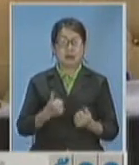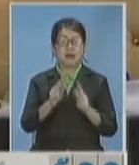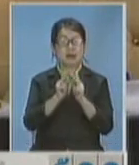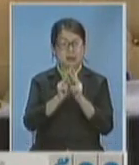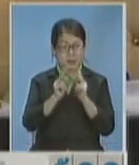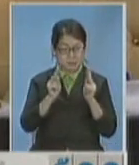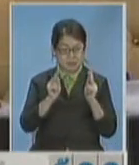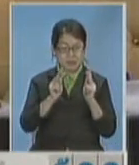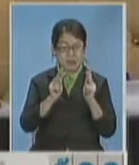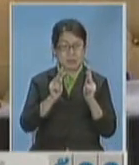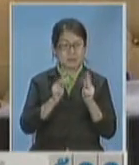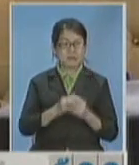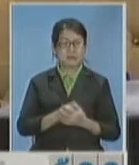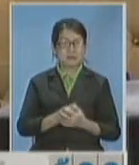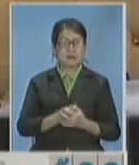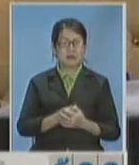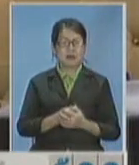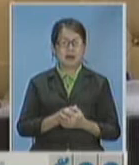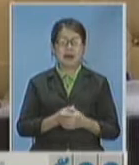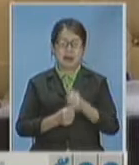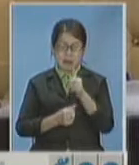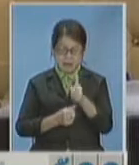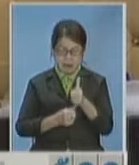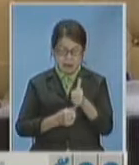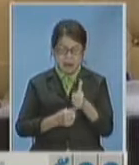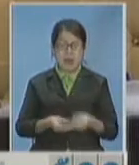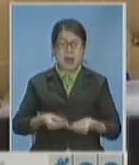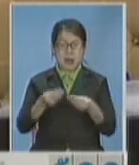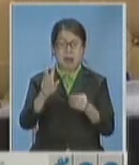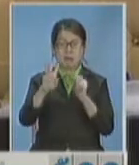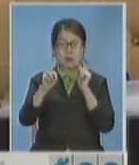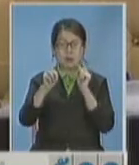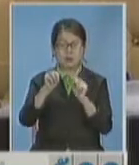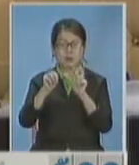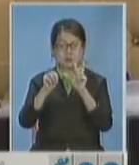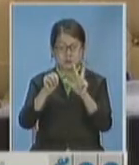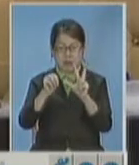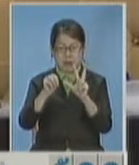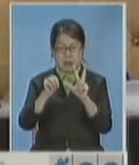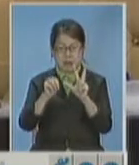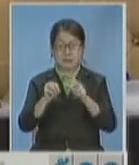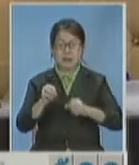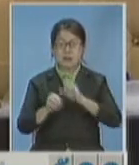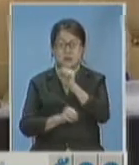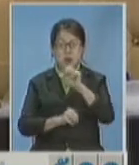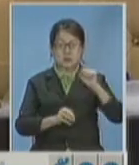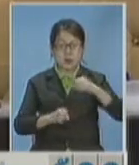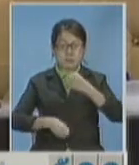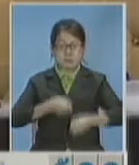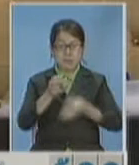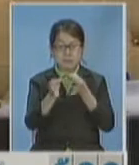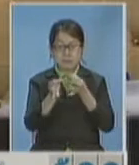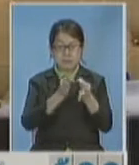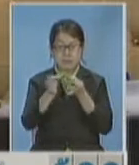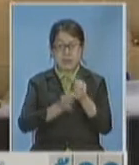การยอมให้มีการสงวนความเห็นไว้ในมาตรา3ซึ่งแน่นอนครับมันก็เท่